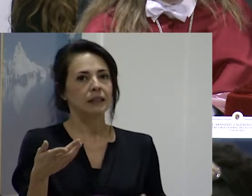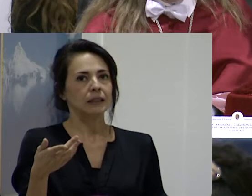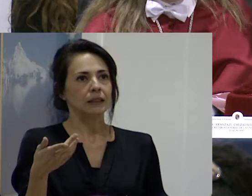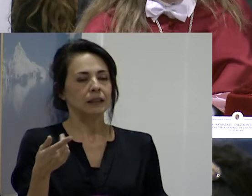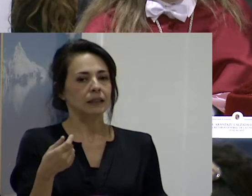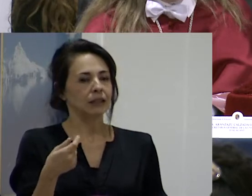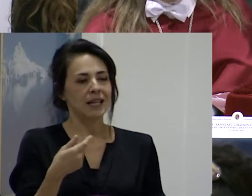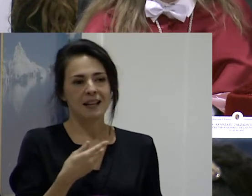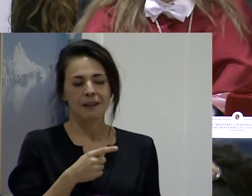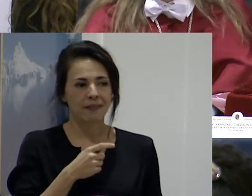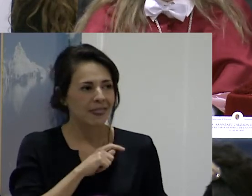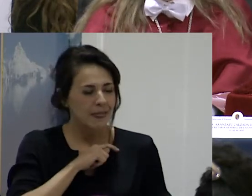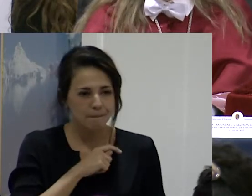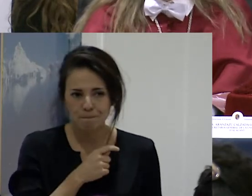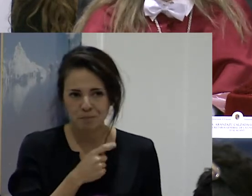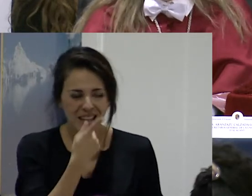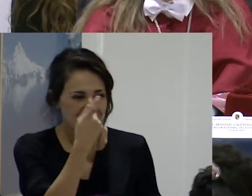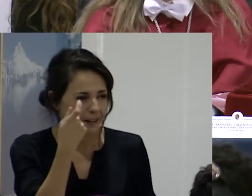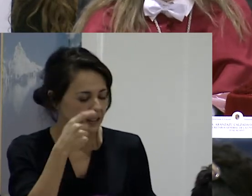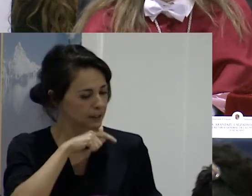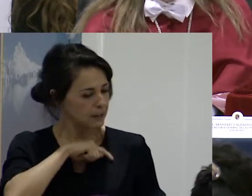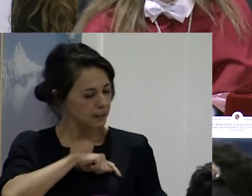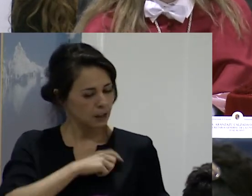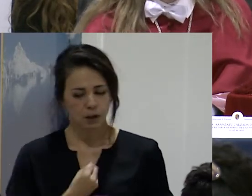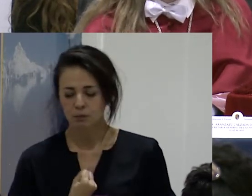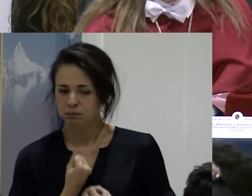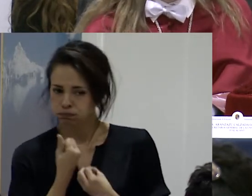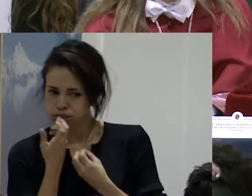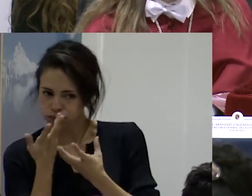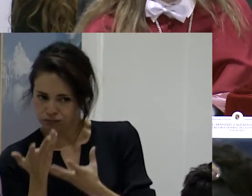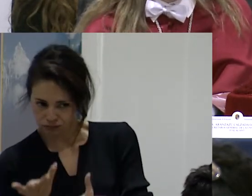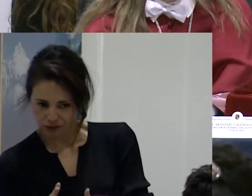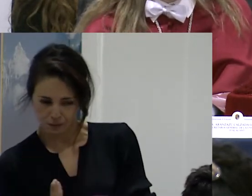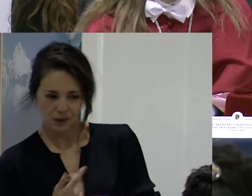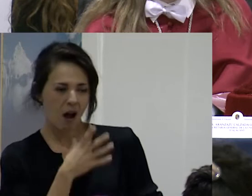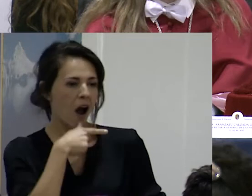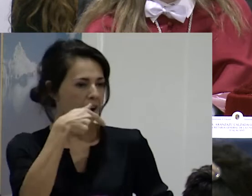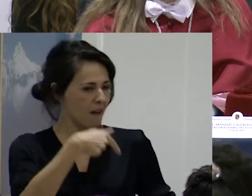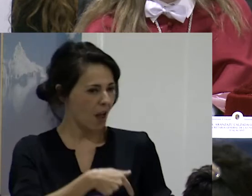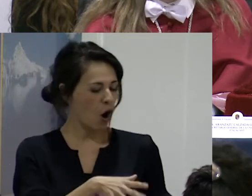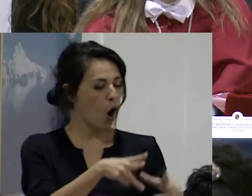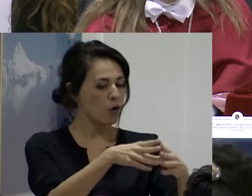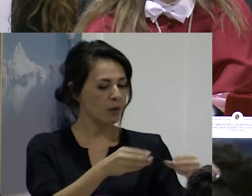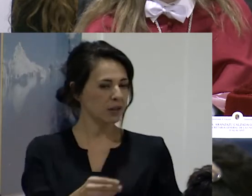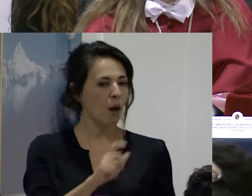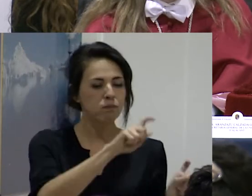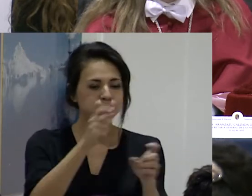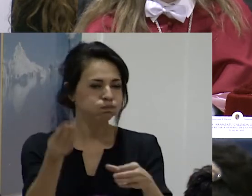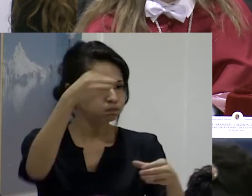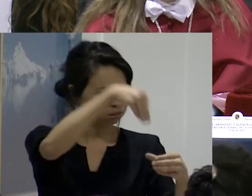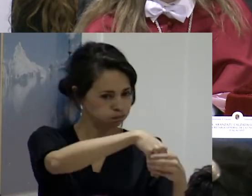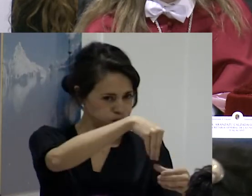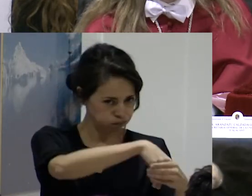poder transmetre-lo. I per aquest motiu va formar part del professorat d'aquesta universitat, transmetent els seus